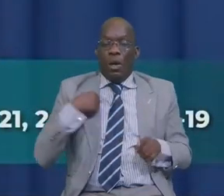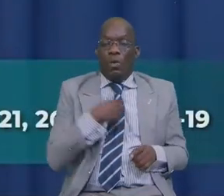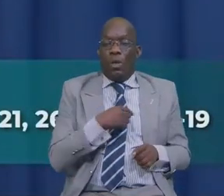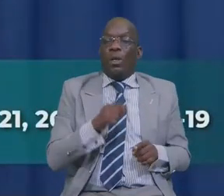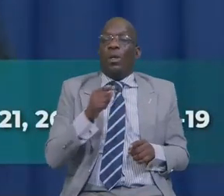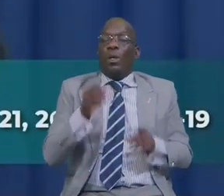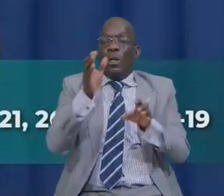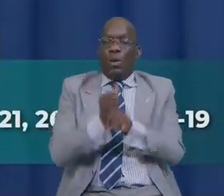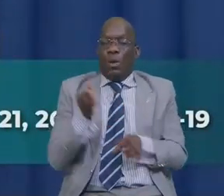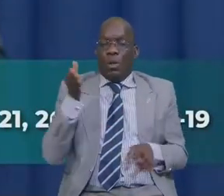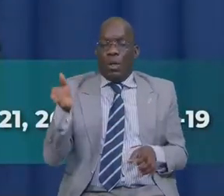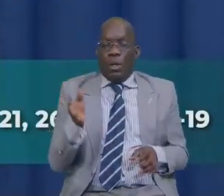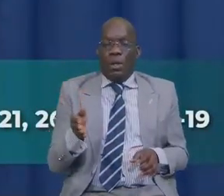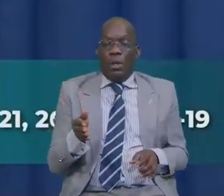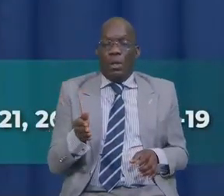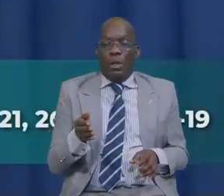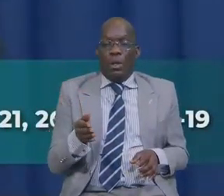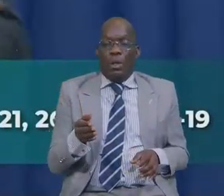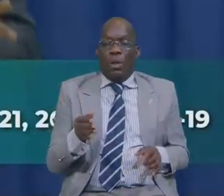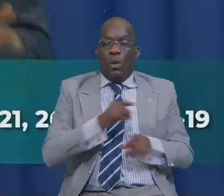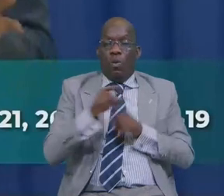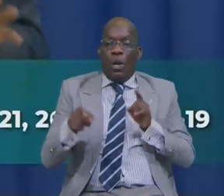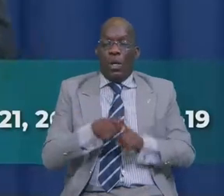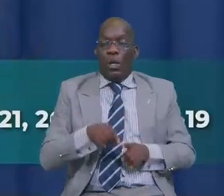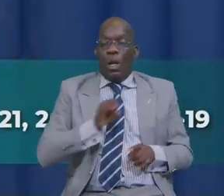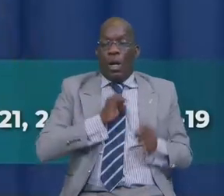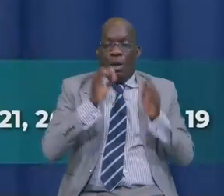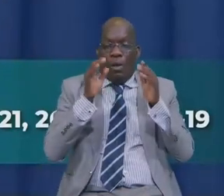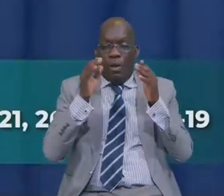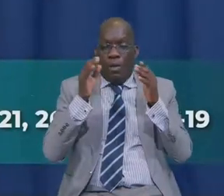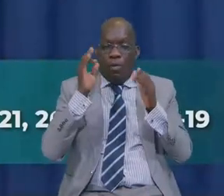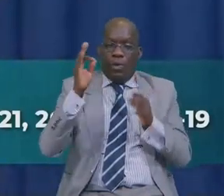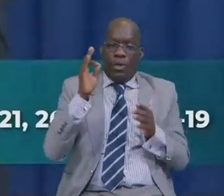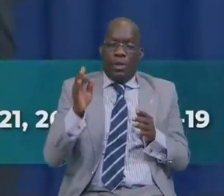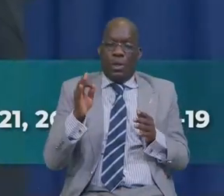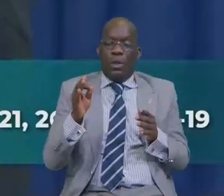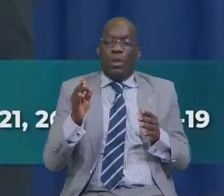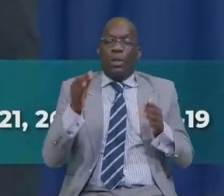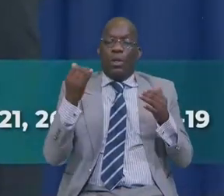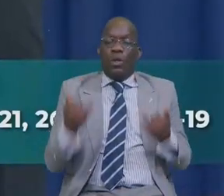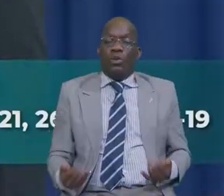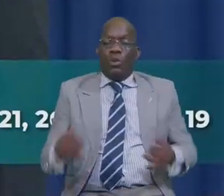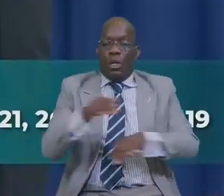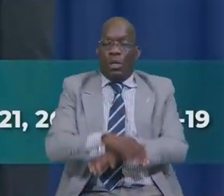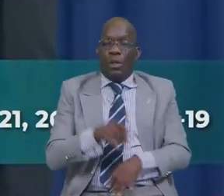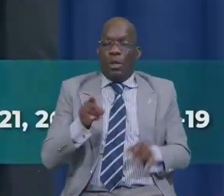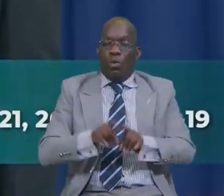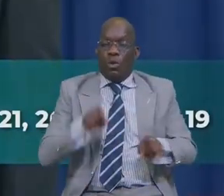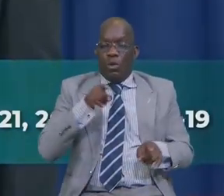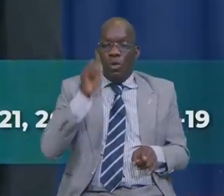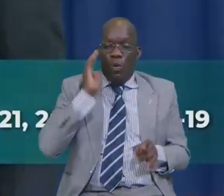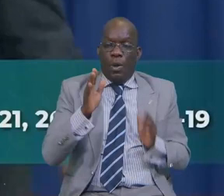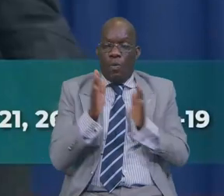je lui ai dit, quand je voulais prêcher, j'ai dit, je vais prêcher ce soir. Et toi, tu vas prier pour les